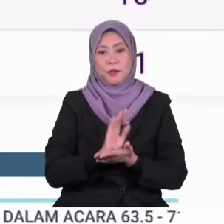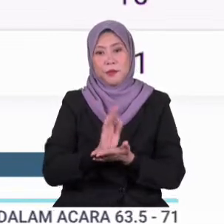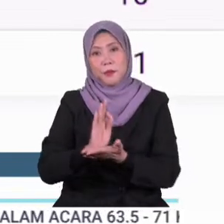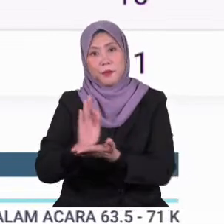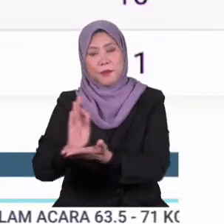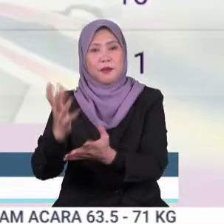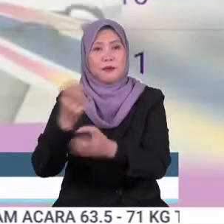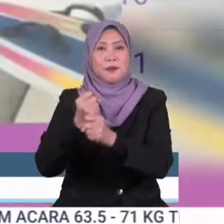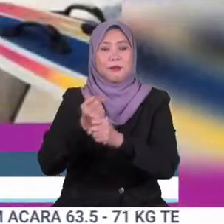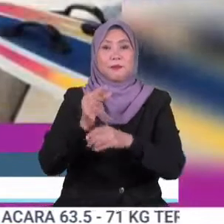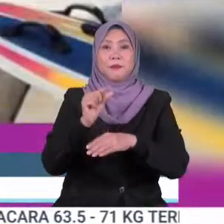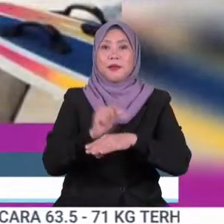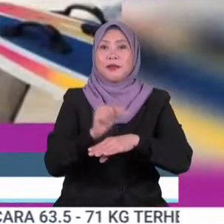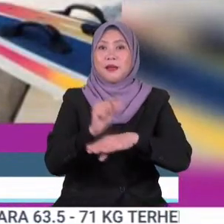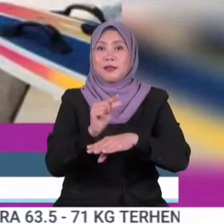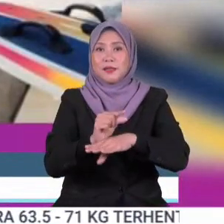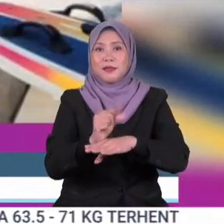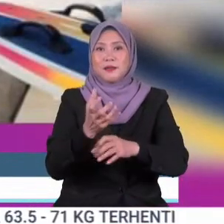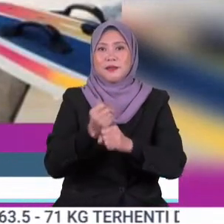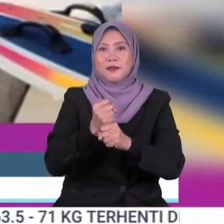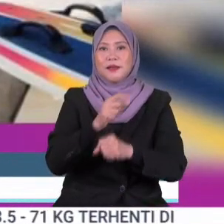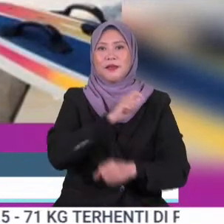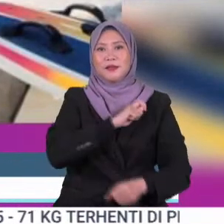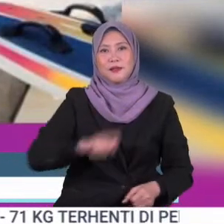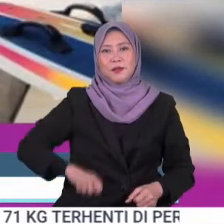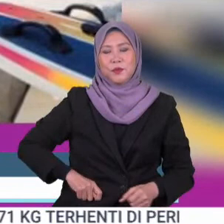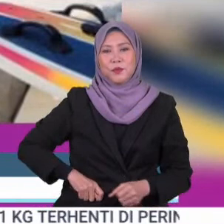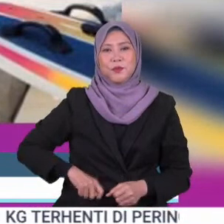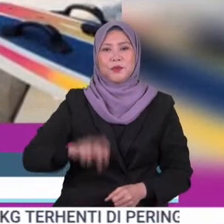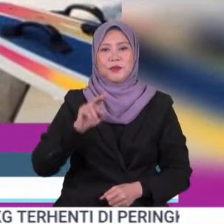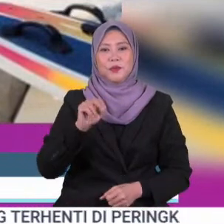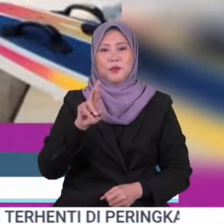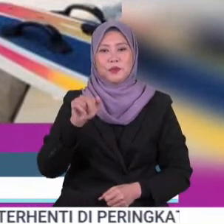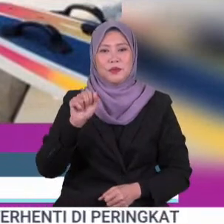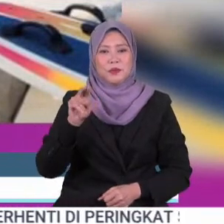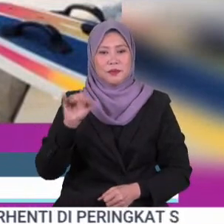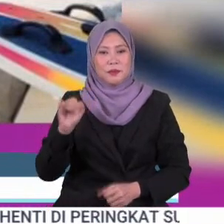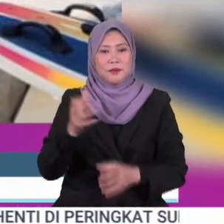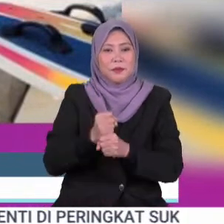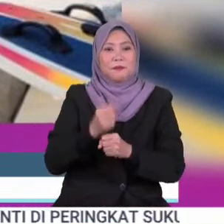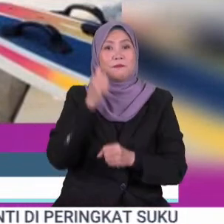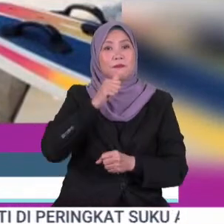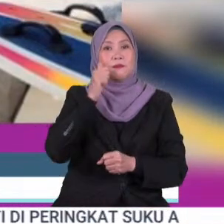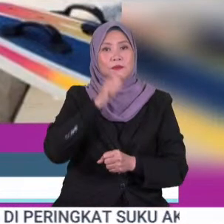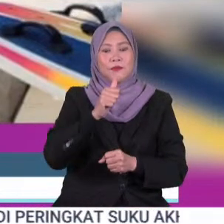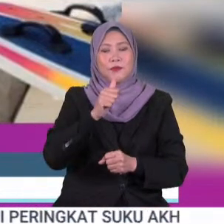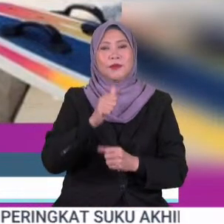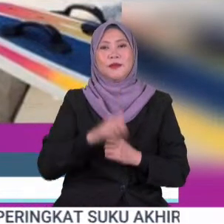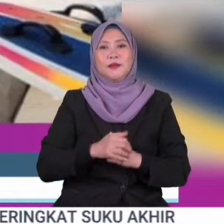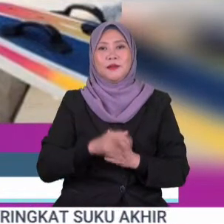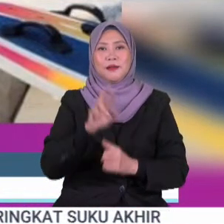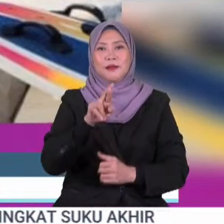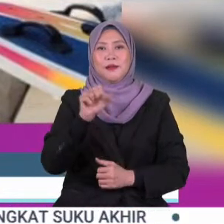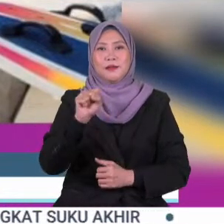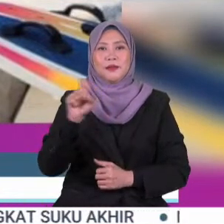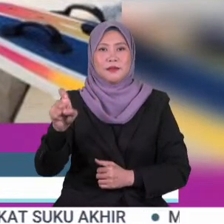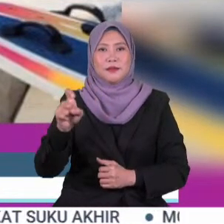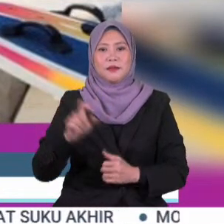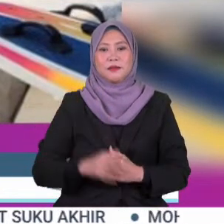diteruskan apabila turut meraih pingat gangsa menerusi Tengku Nurani Izzati Tengku Kahirudin dalam acara wanita windsurfing